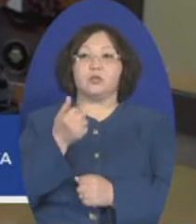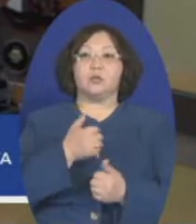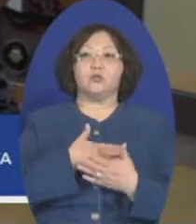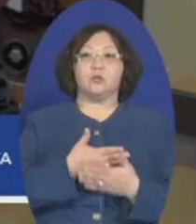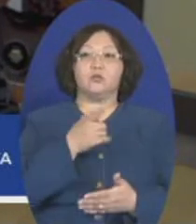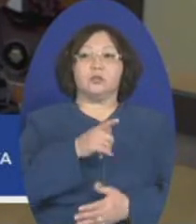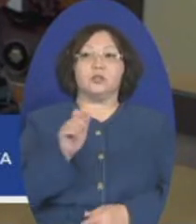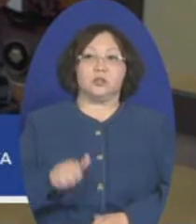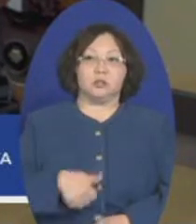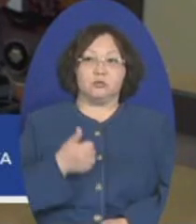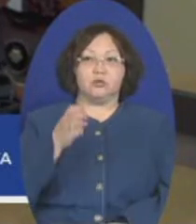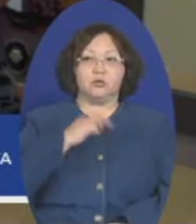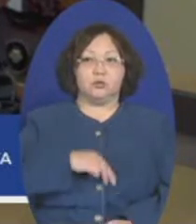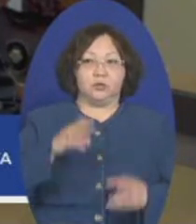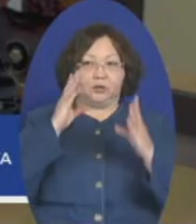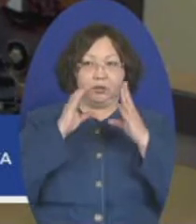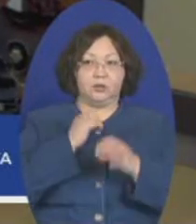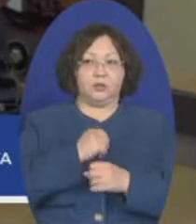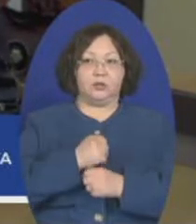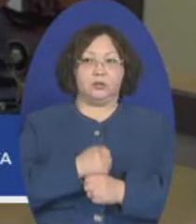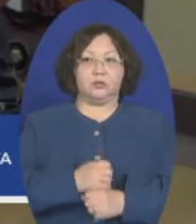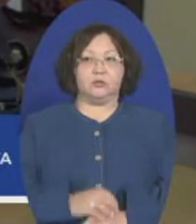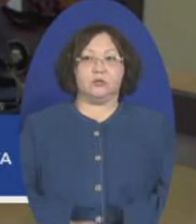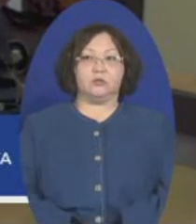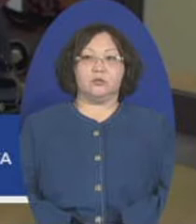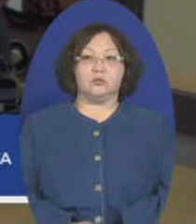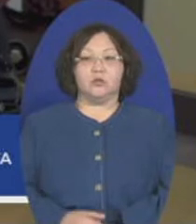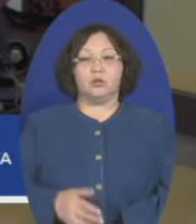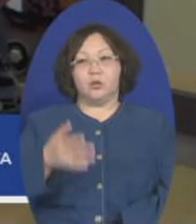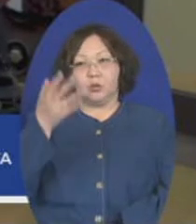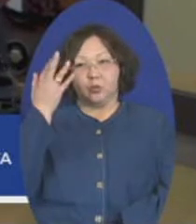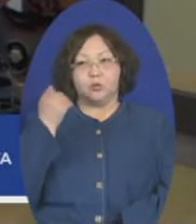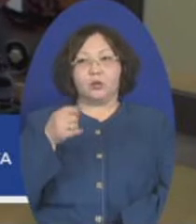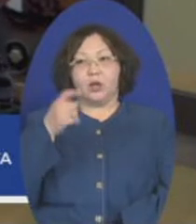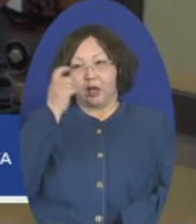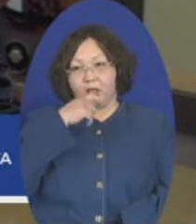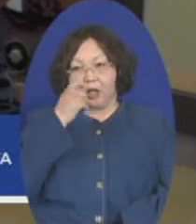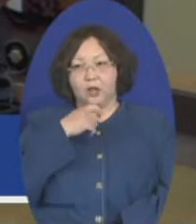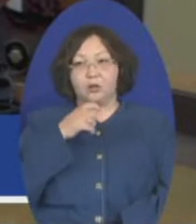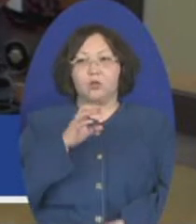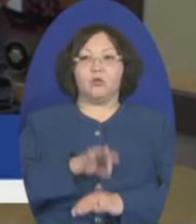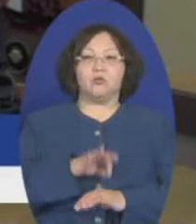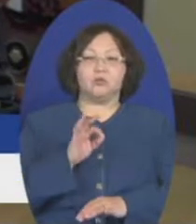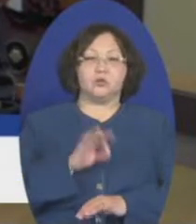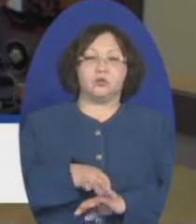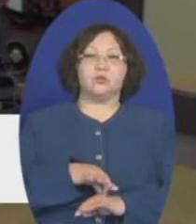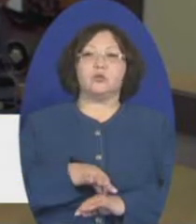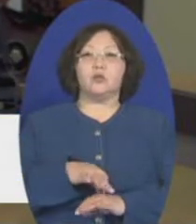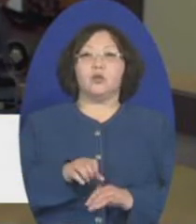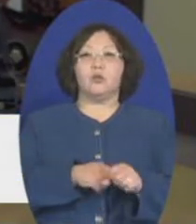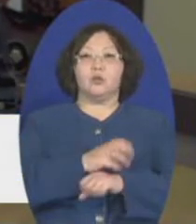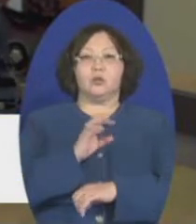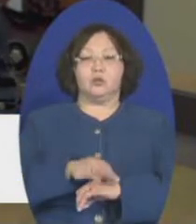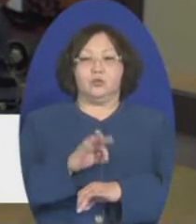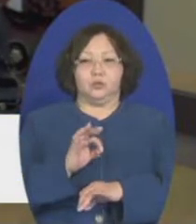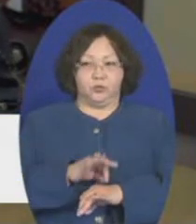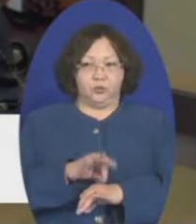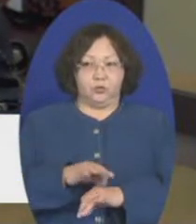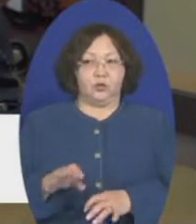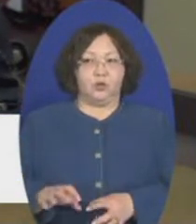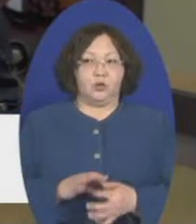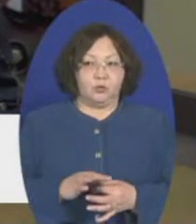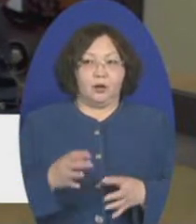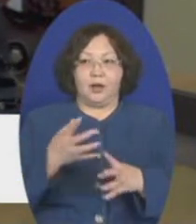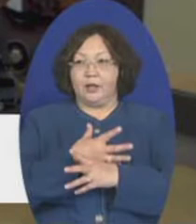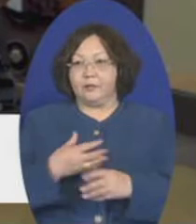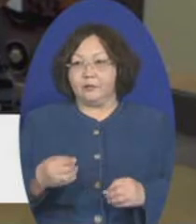идэвхжүүлэх чиглэлээр бид анхаарлаа хандуулж байна. Ойрын үед томуутас 40 болон COVID-19 цар дахлын одоо